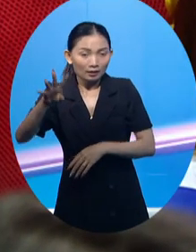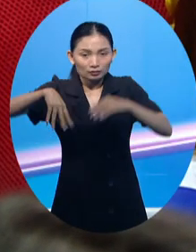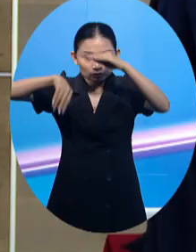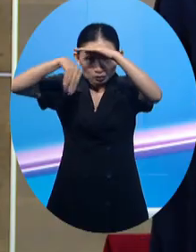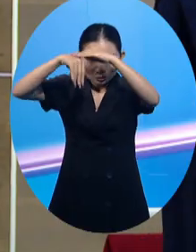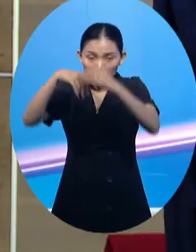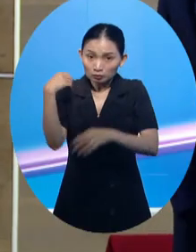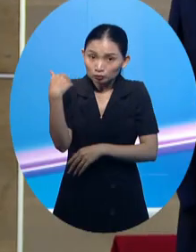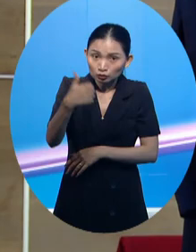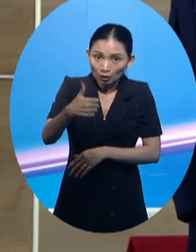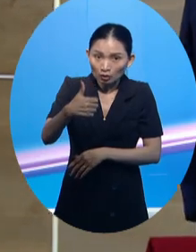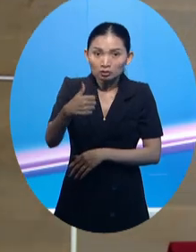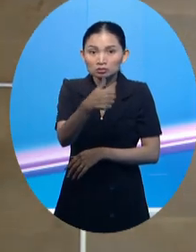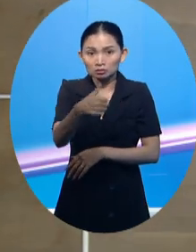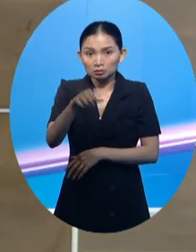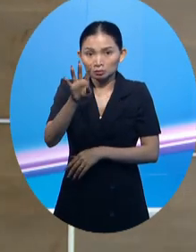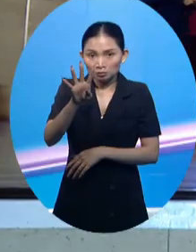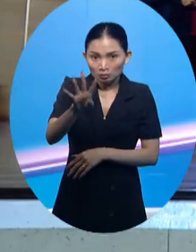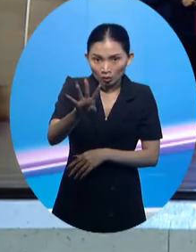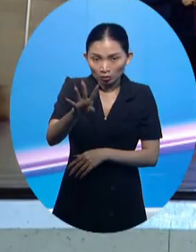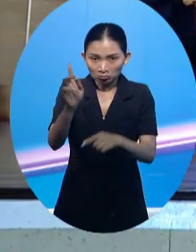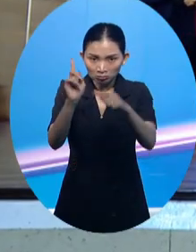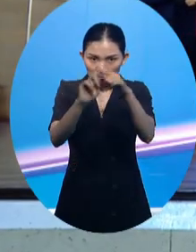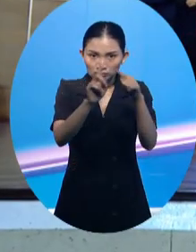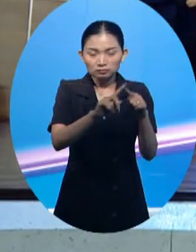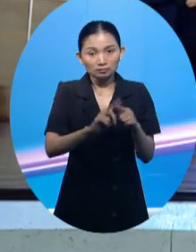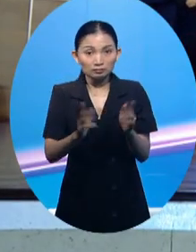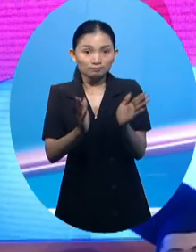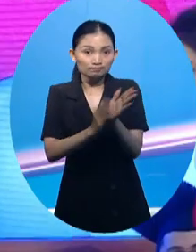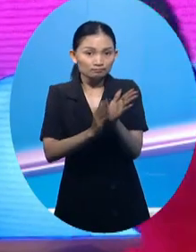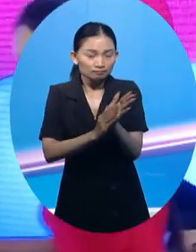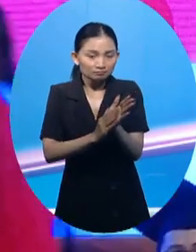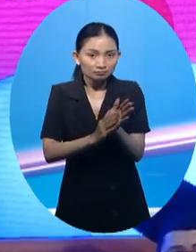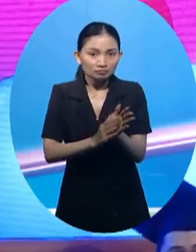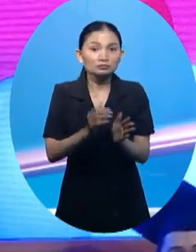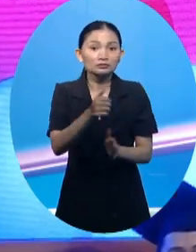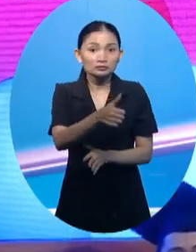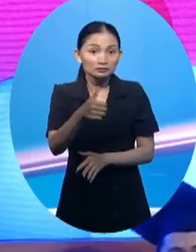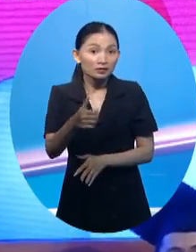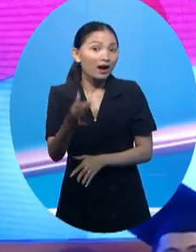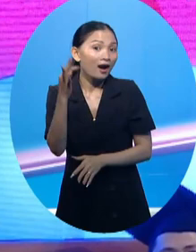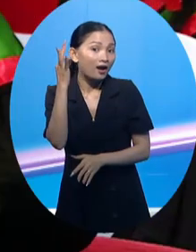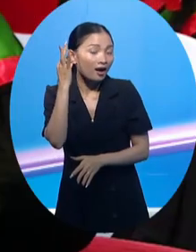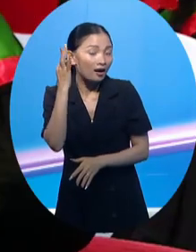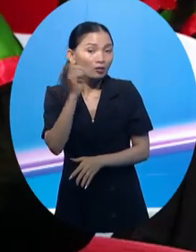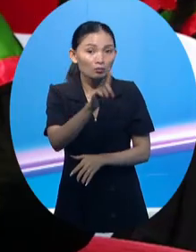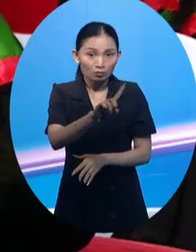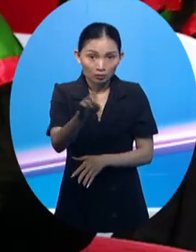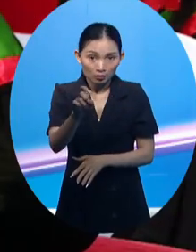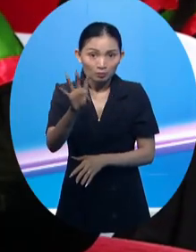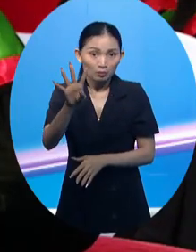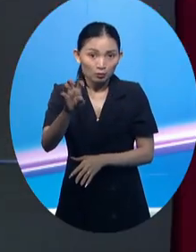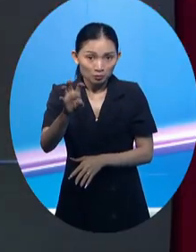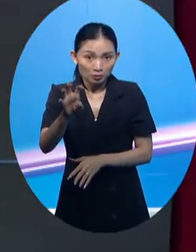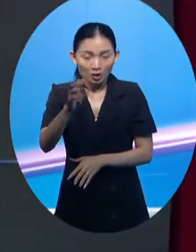vàng cho Tám em có thành tích ấn tượng nhất Vình danh các thủ khoa tốt nghiệp và tuyên dương 140 nữ kỹ sư tốt nghiệp loại giỏi để tung vinh những sinh viên